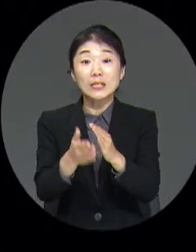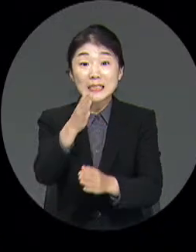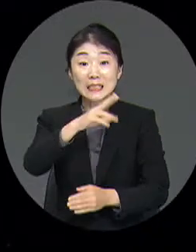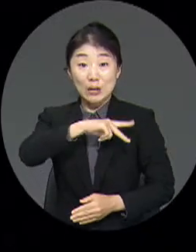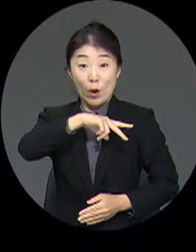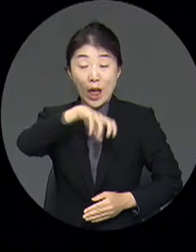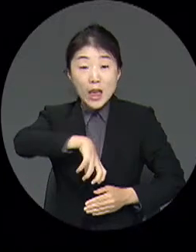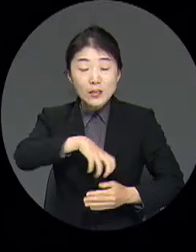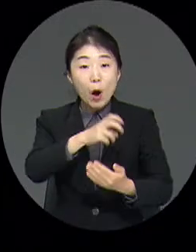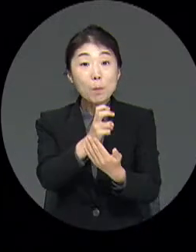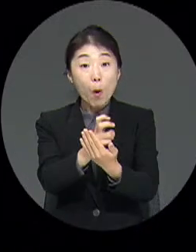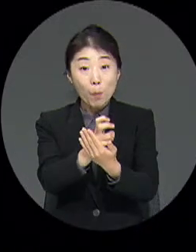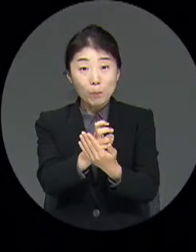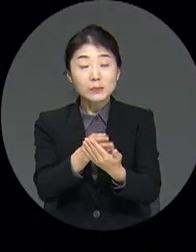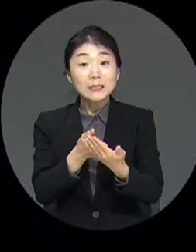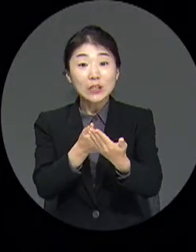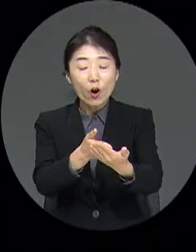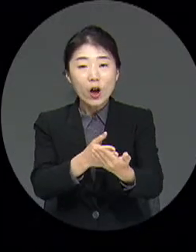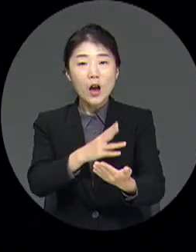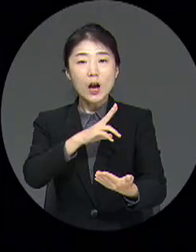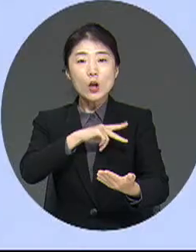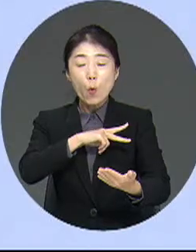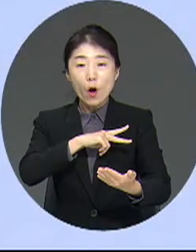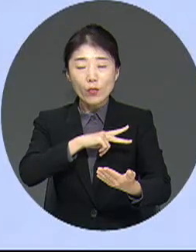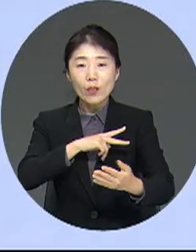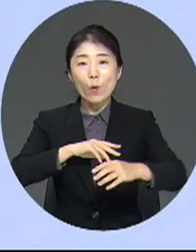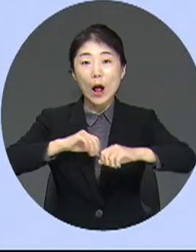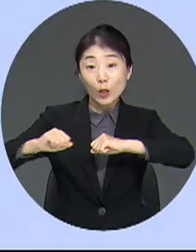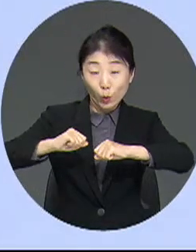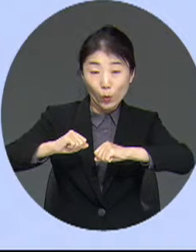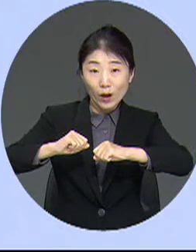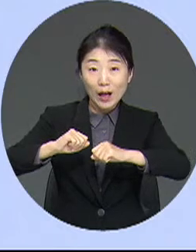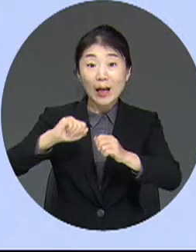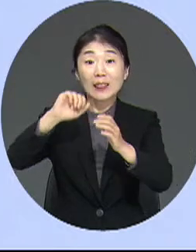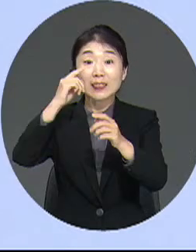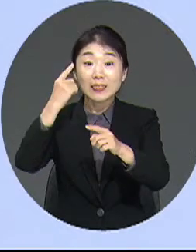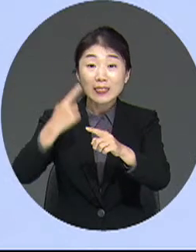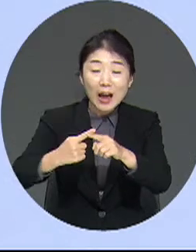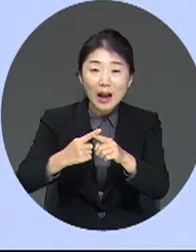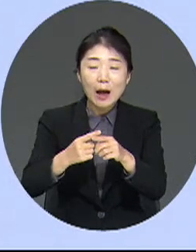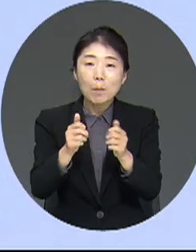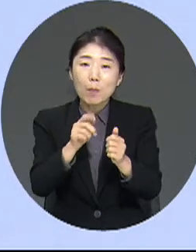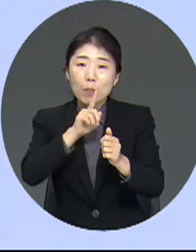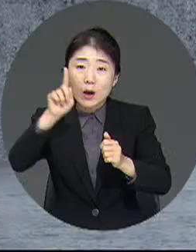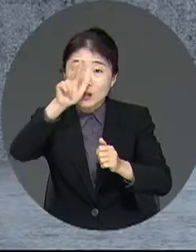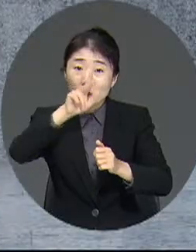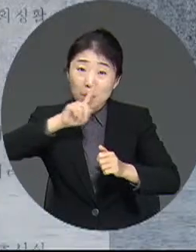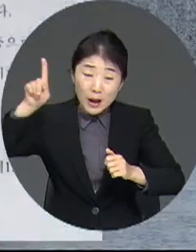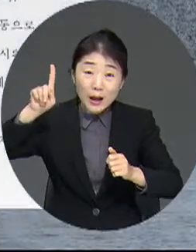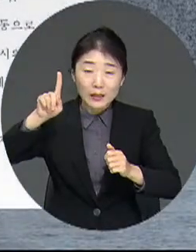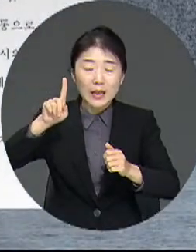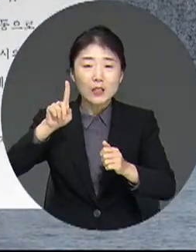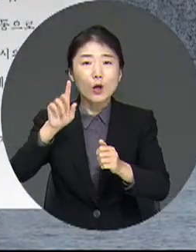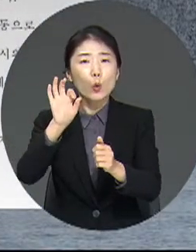창원시 의회가 입법예고한 의원 의정 활동에 의한 소송 비용 지원 조례안입니다